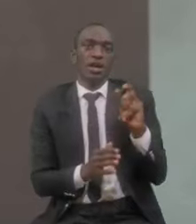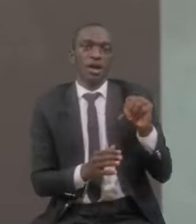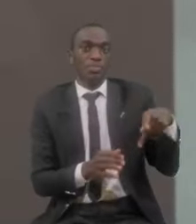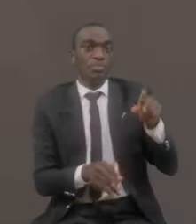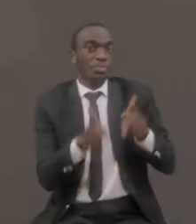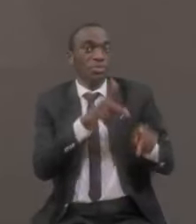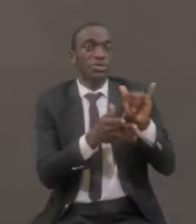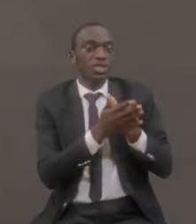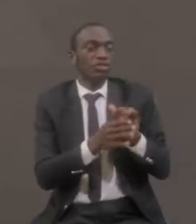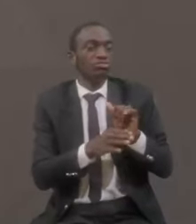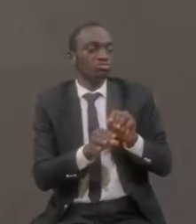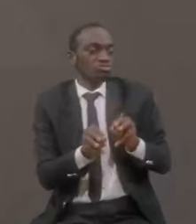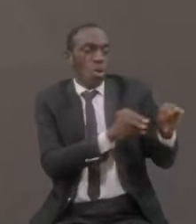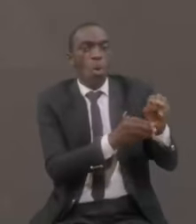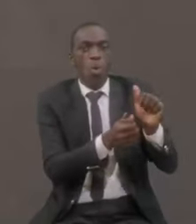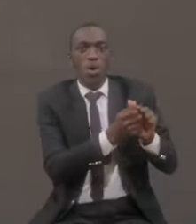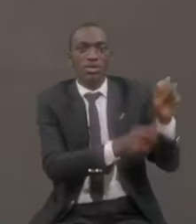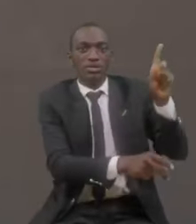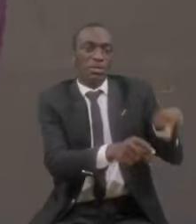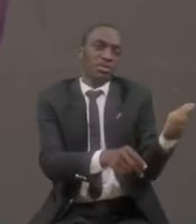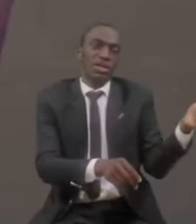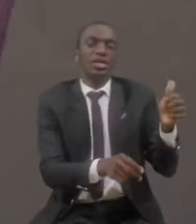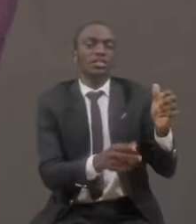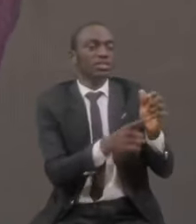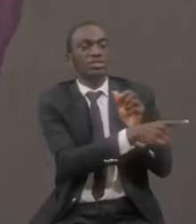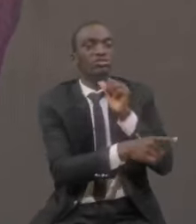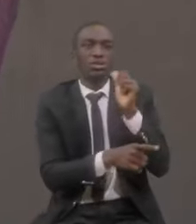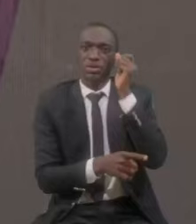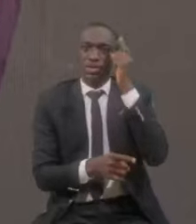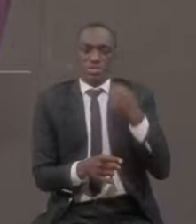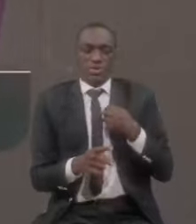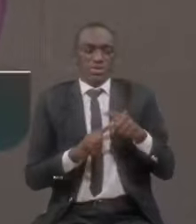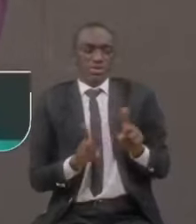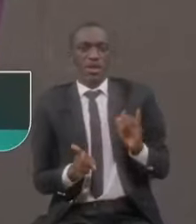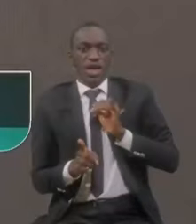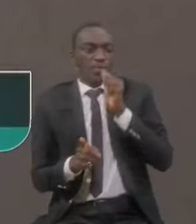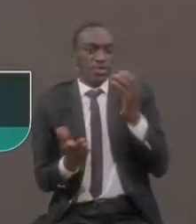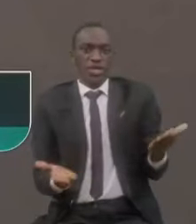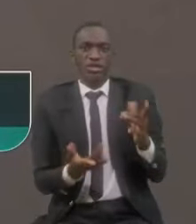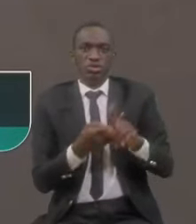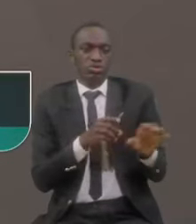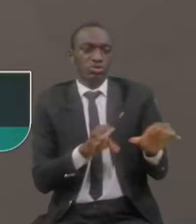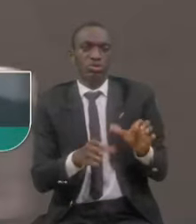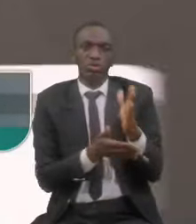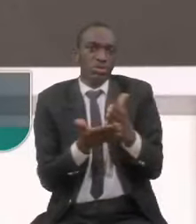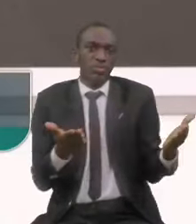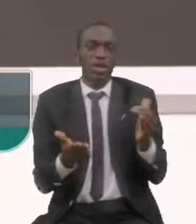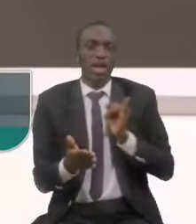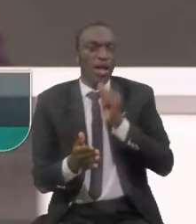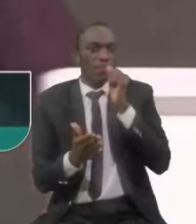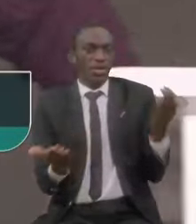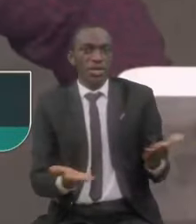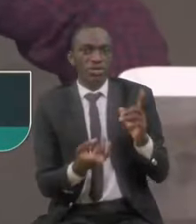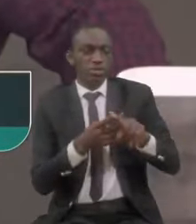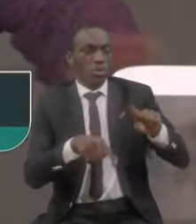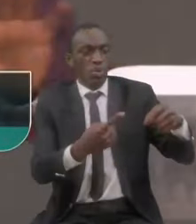qui ne comprennent pas que je suis là pour faire quelque chose. Je suis là pour être quelque chose. Je suis là pour aller quelque